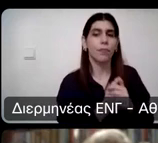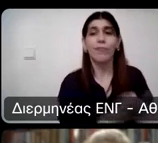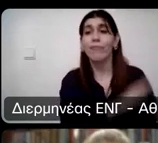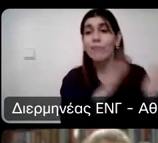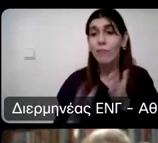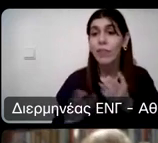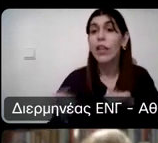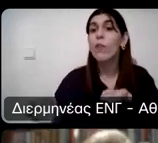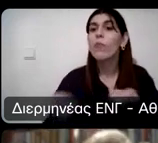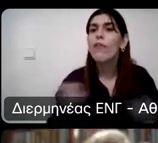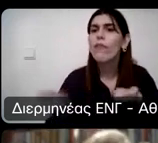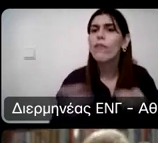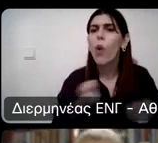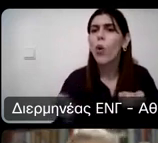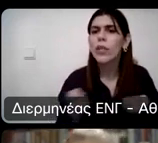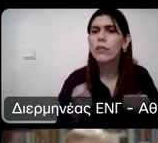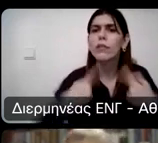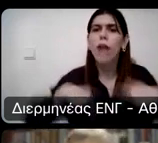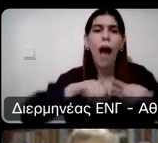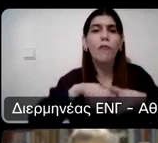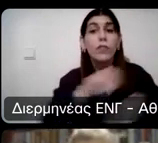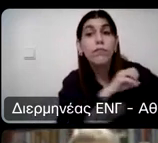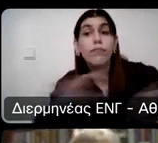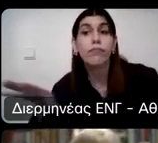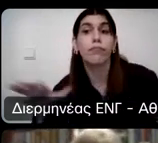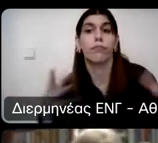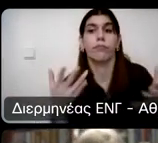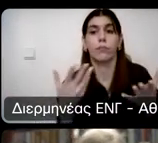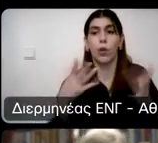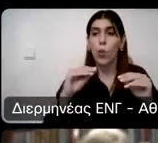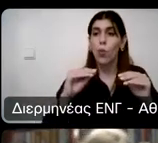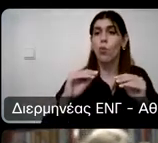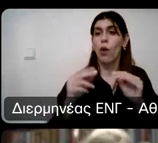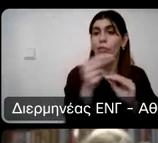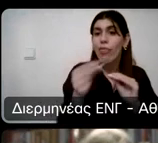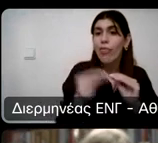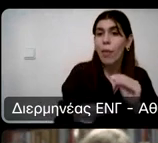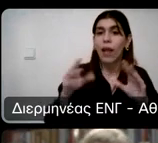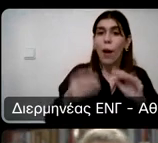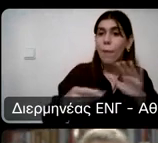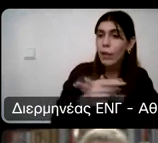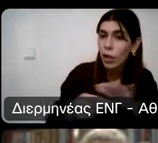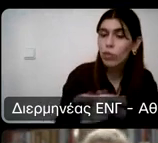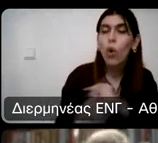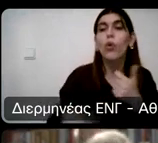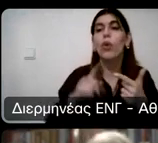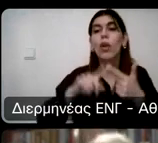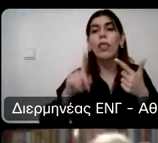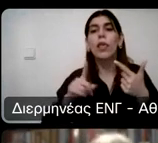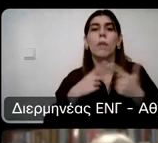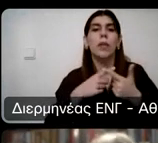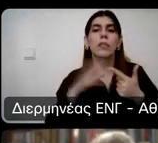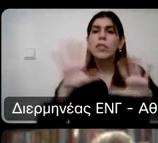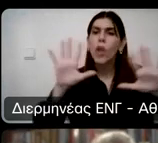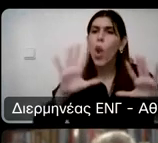προσφυγικά θέματα, επικαιρότητα, πολιτικός λόγος γύρω από μεταναστευτικά προσφυγικά θέματα. Μέσα